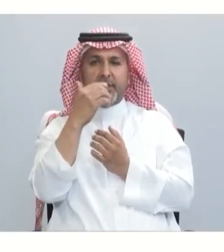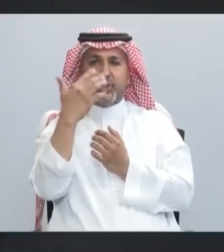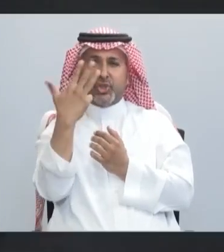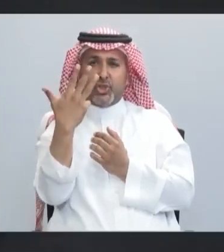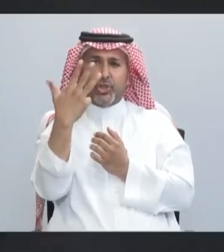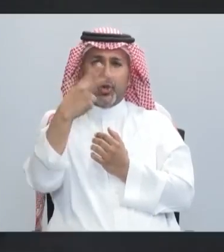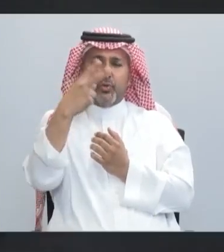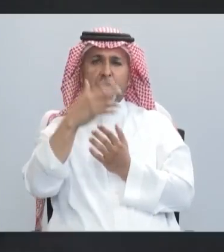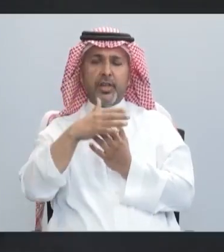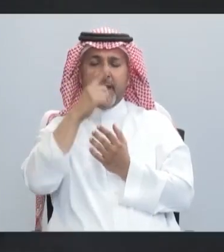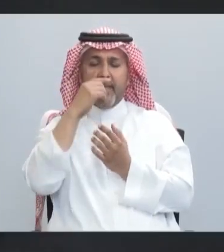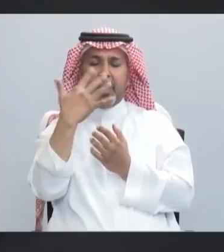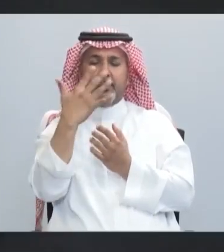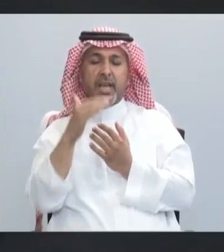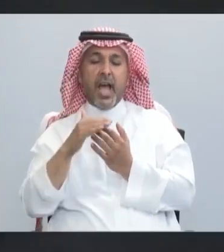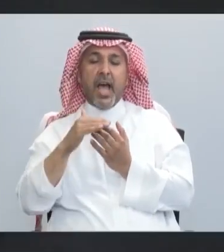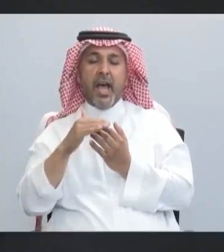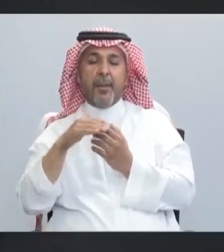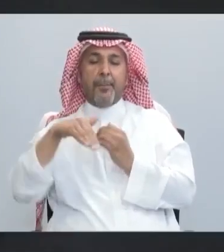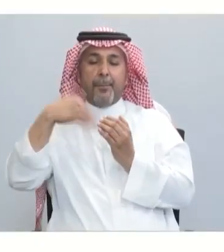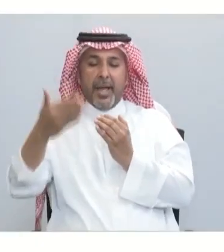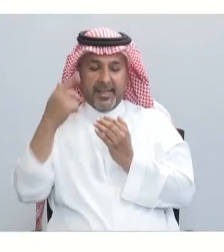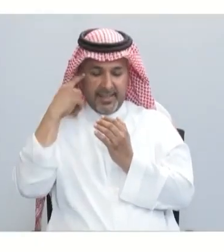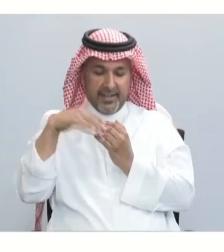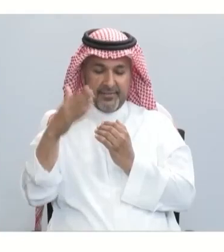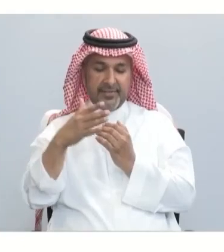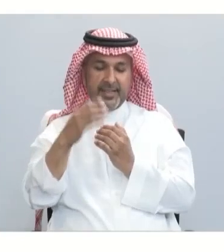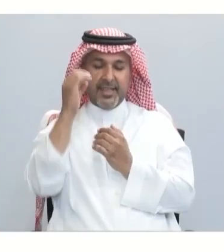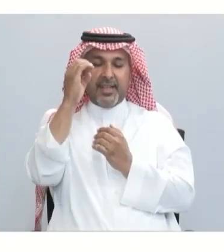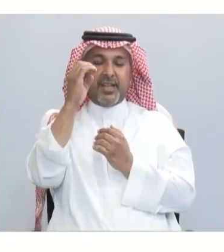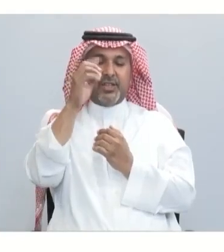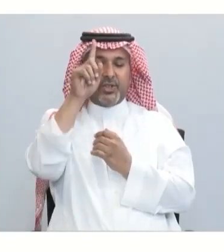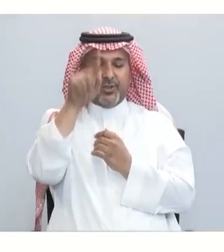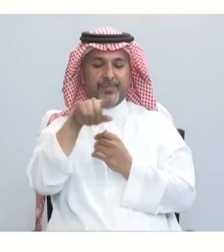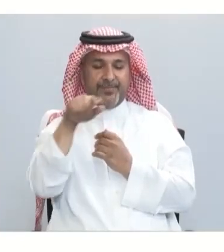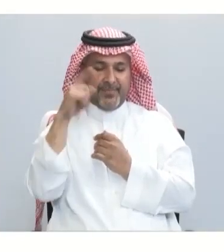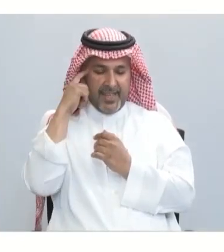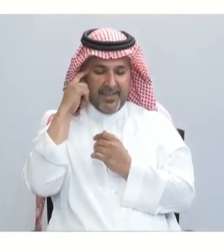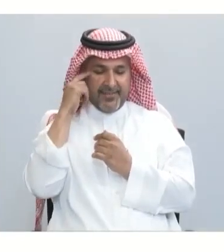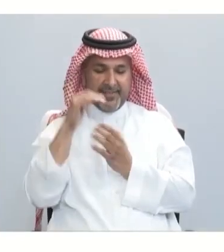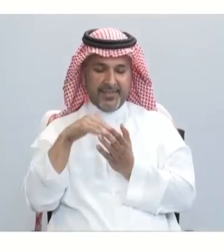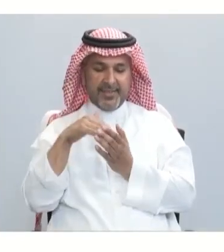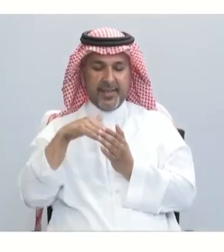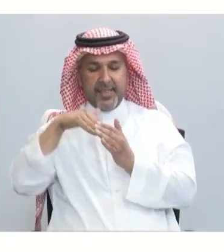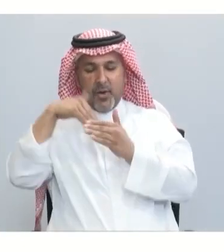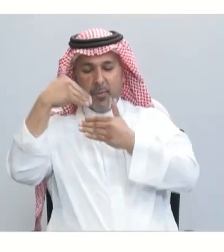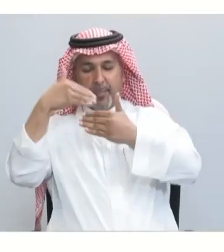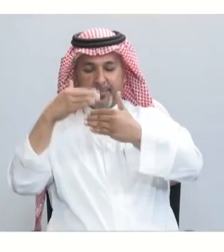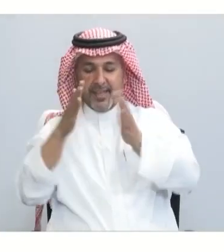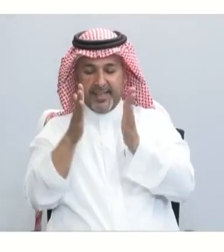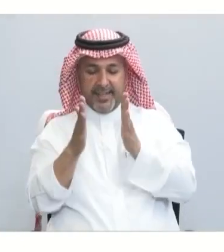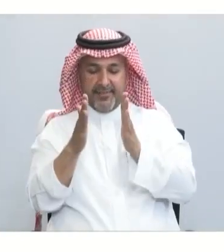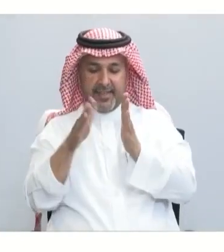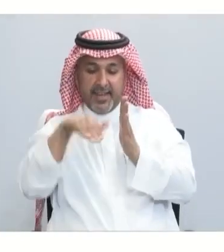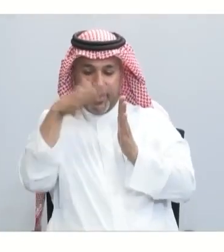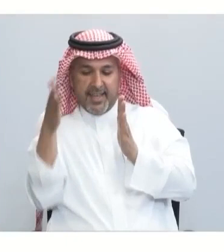لما نكبر ما بداخل الجذر بيكبر ما راح يصغر جذر 25 يساوي 5